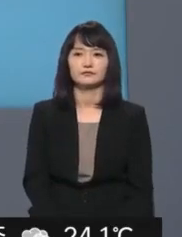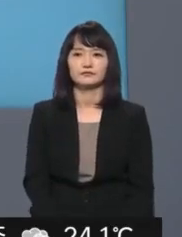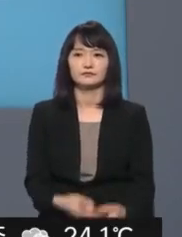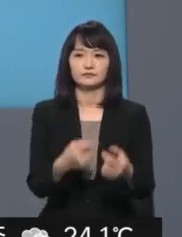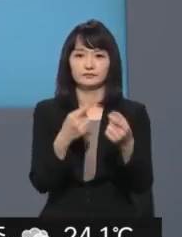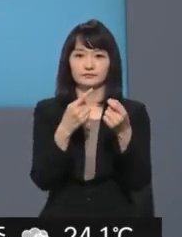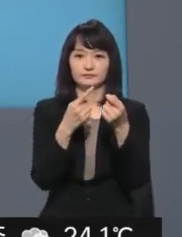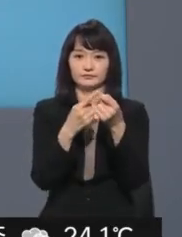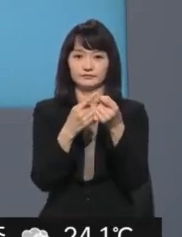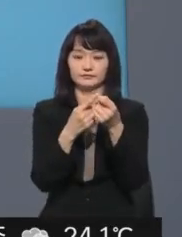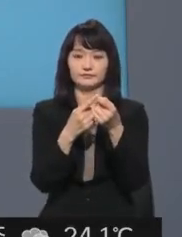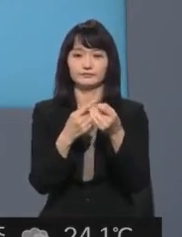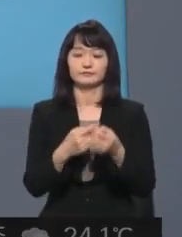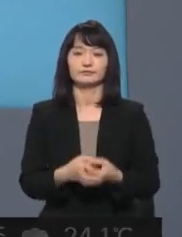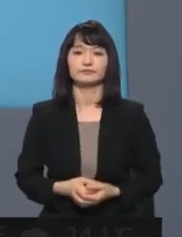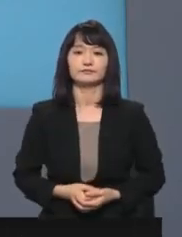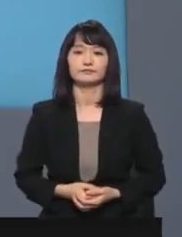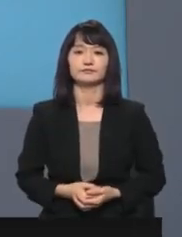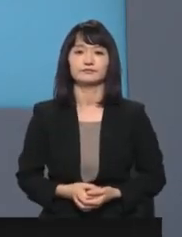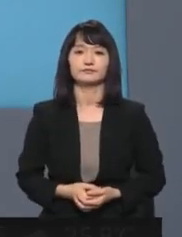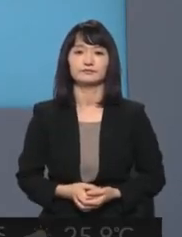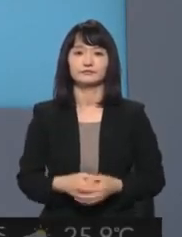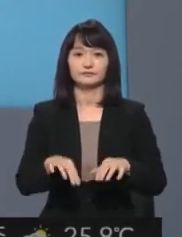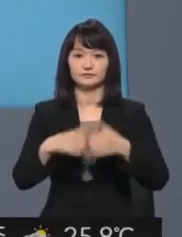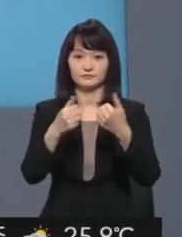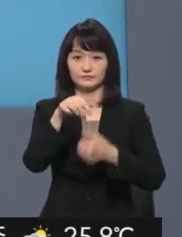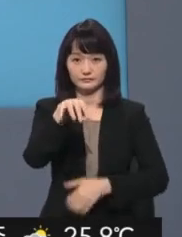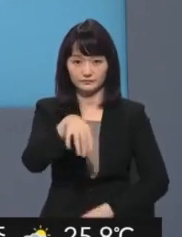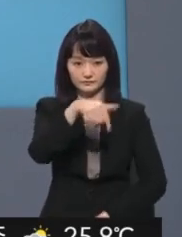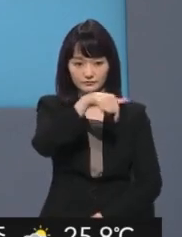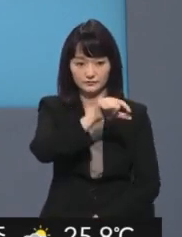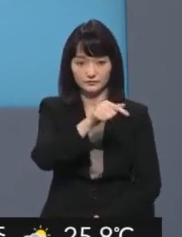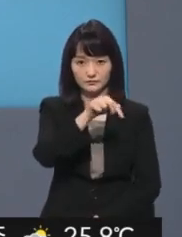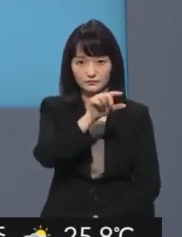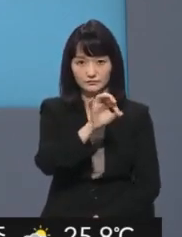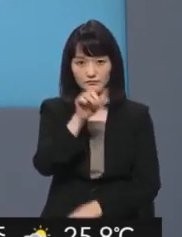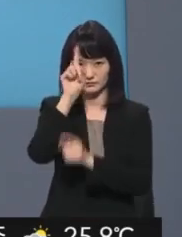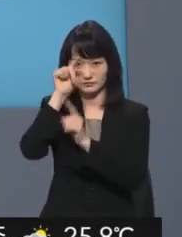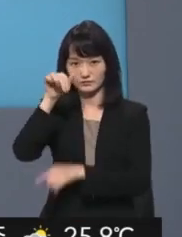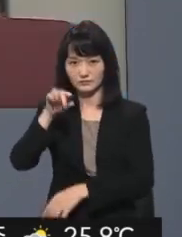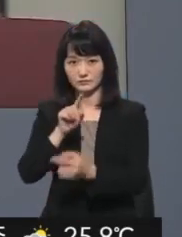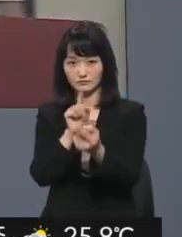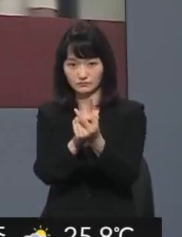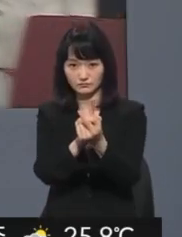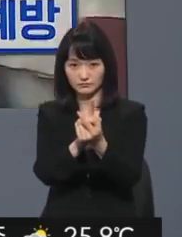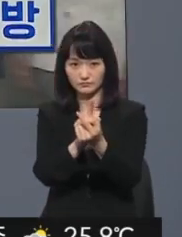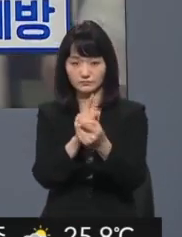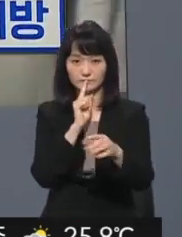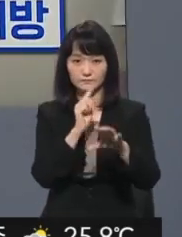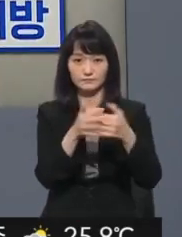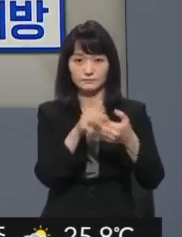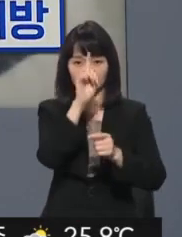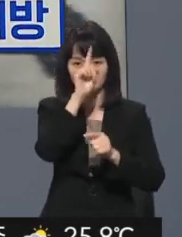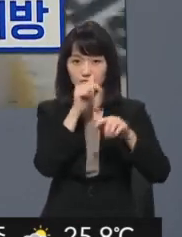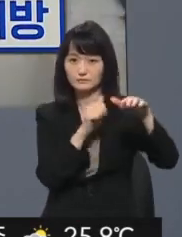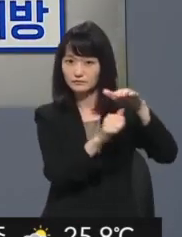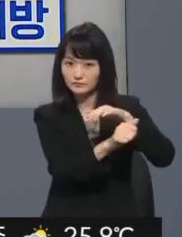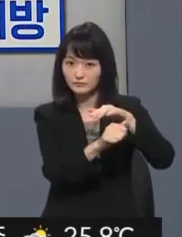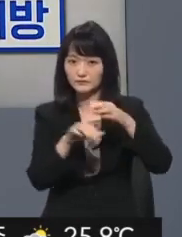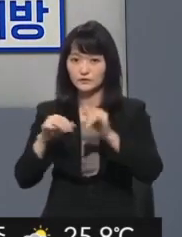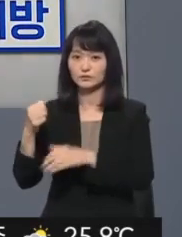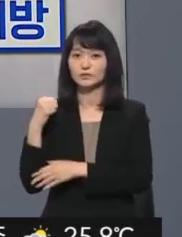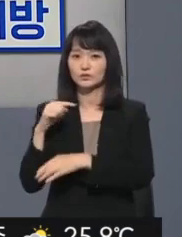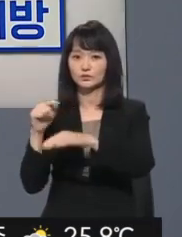썰픽입니다. 첫 번째 픽부터 보여주시죠. 국회에서 만난 권성동, 이재명. 민주당 이재명 대표가 국민의힘